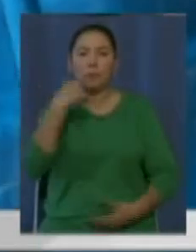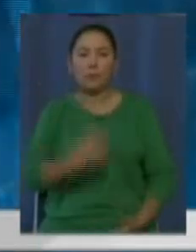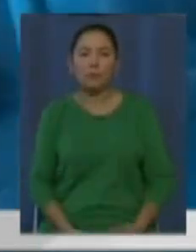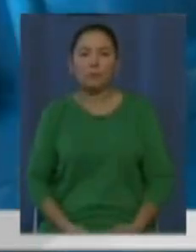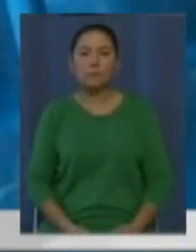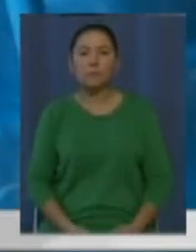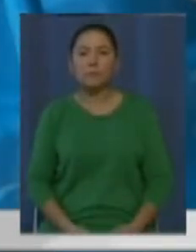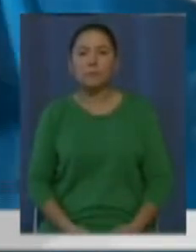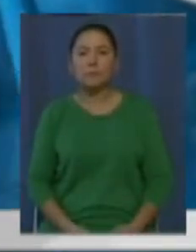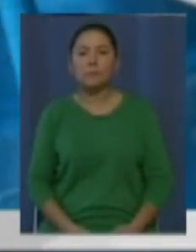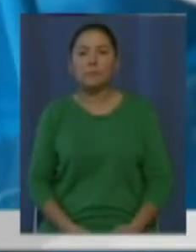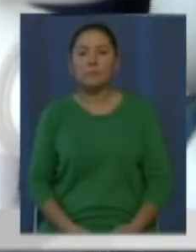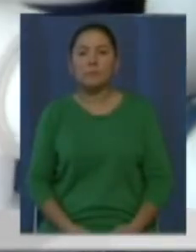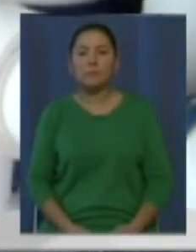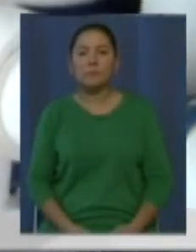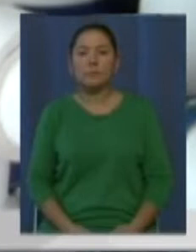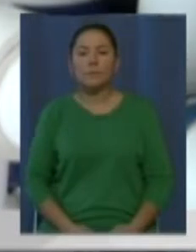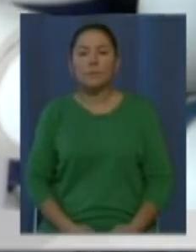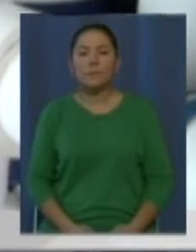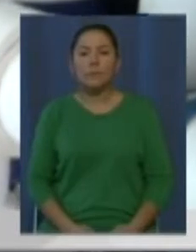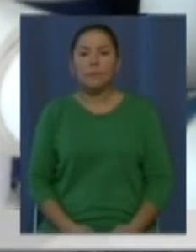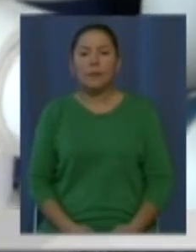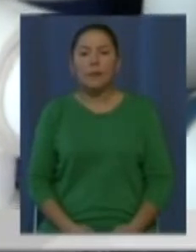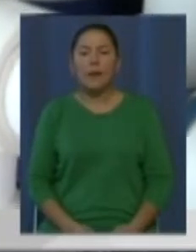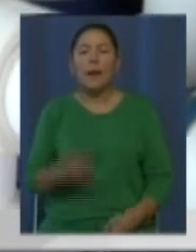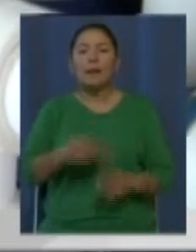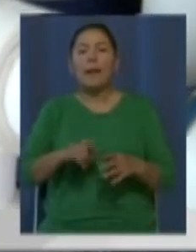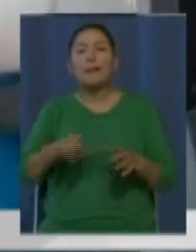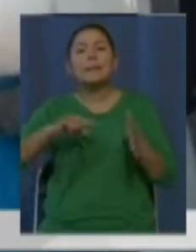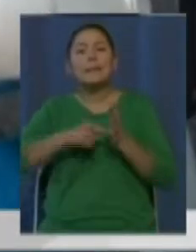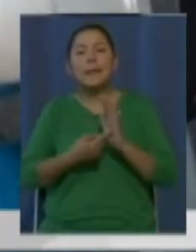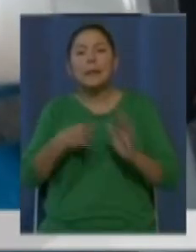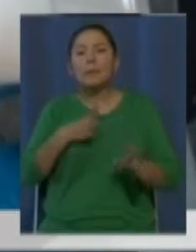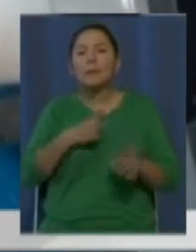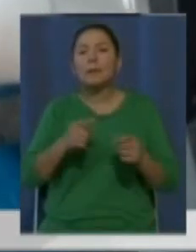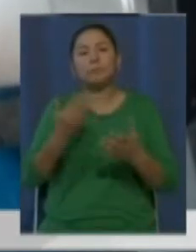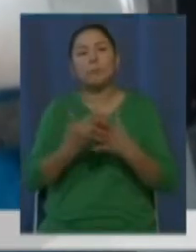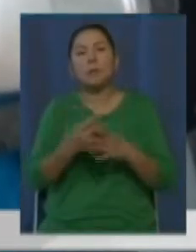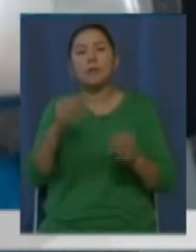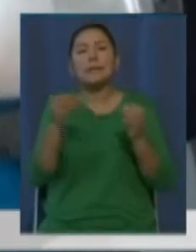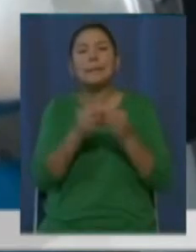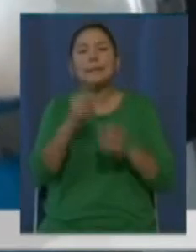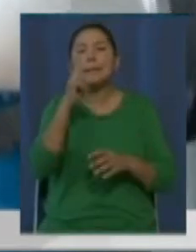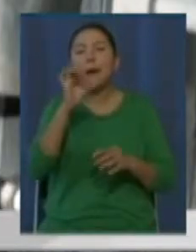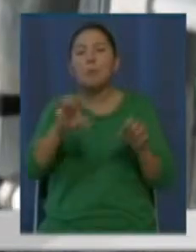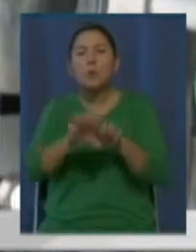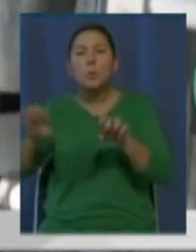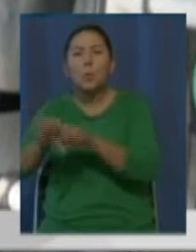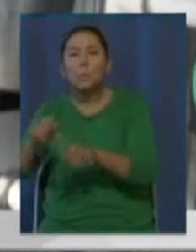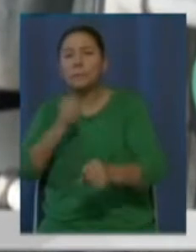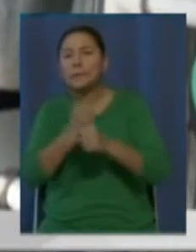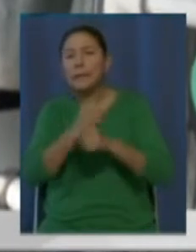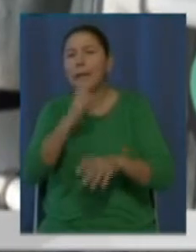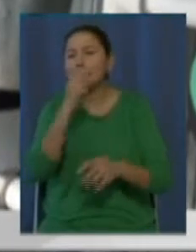Жауапты мекеме село ішіне 10366 метр су құбырын жүргізген. Бұл ауылдағы барлық тұрғын үйді тіршілік көзімен қамтамасыз